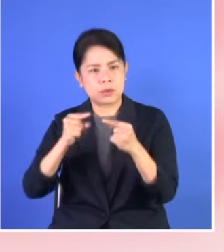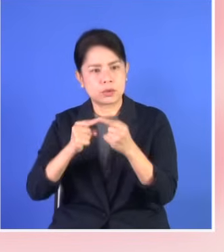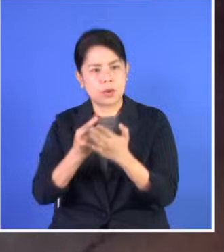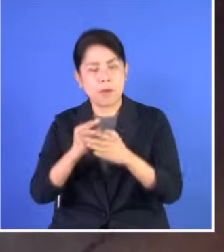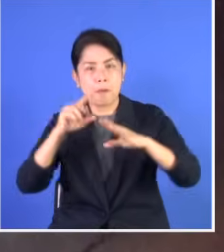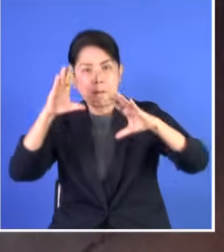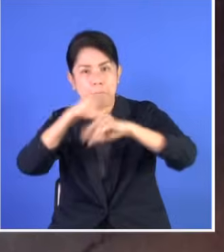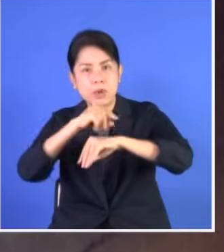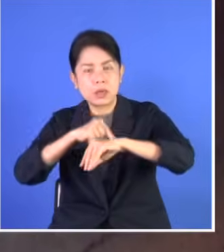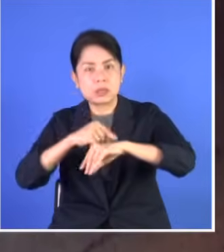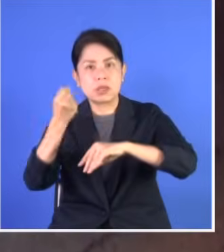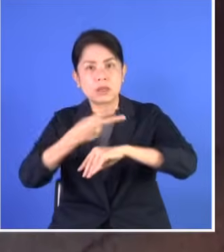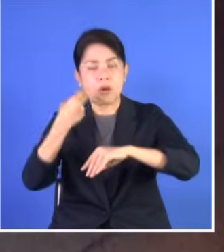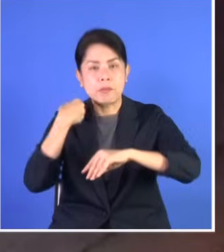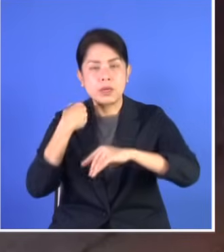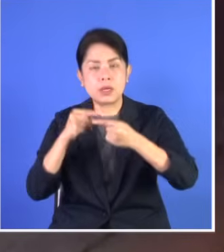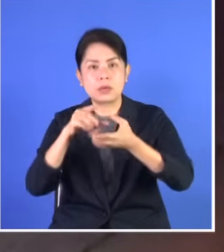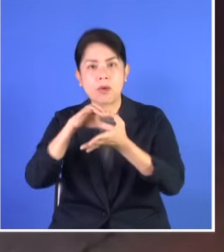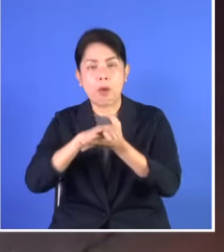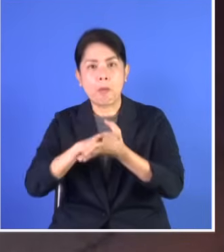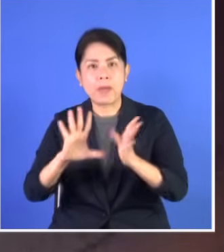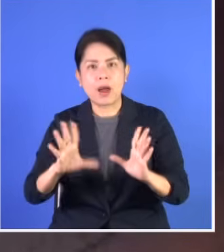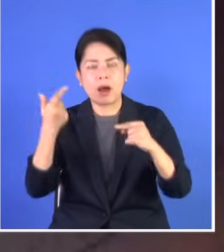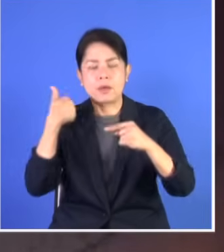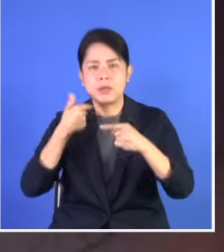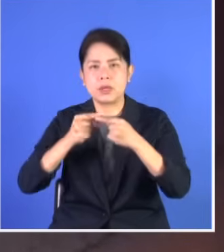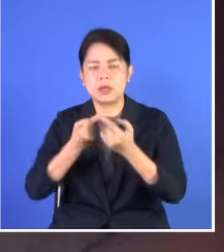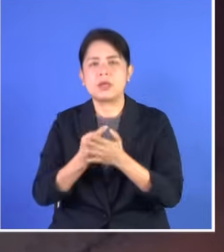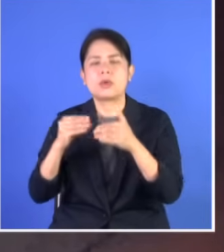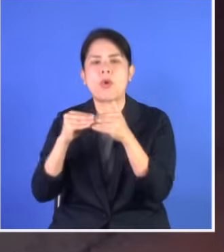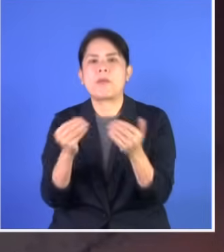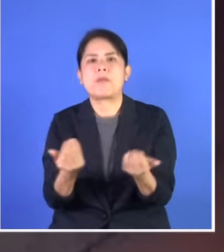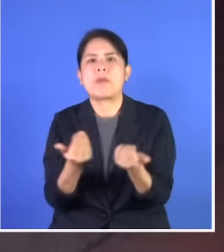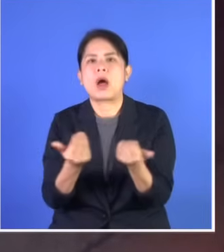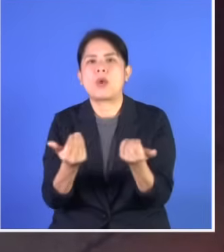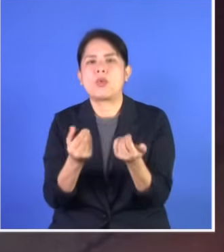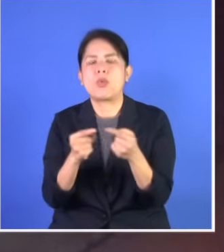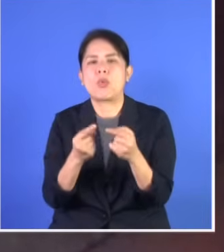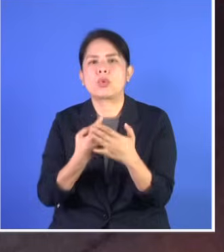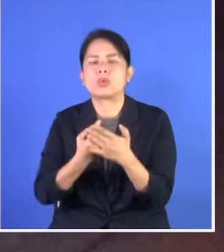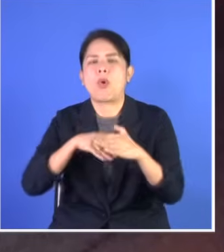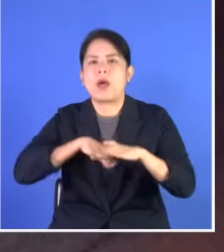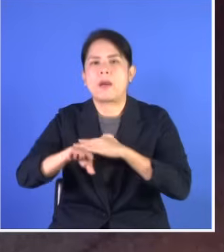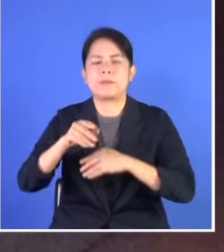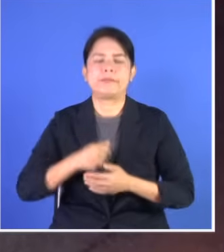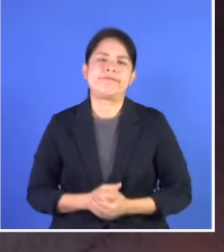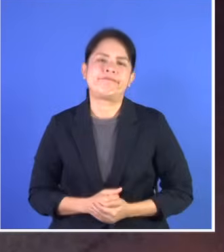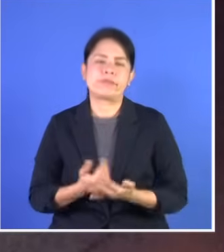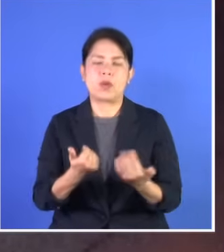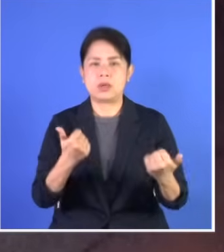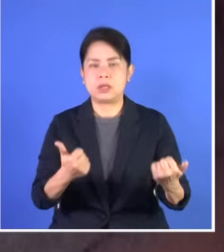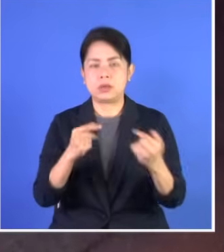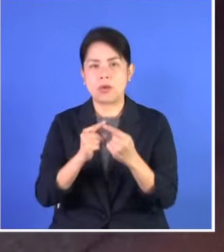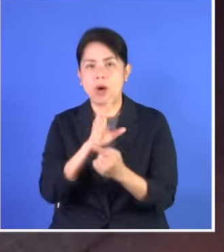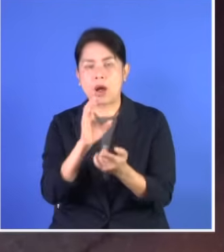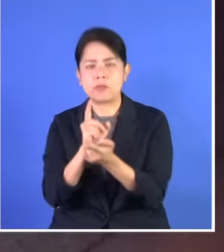ถเนี่ยติดต่อไม่ได้เลยมาดูคลิปอ้าวเมียเนี่ยพาลูกออกจากบ้านไปอยากจะเห็นในภาพนะครับติดต่อไม่ได้ตามหาไม่เจอก็เลยมาร้อง